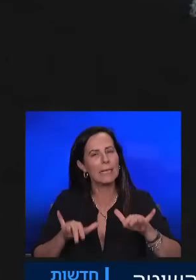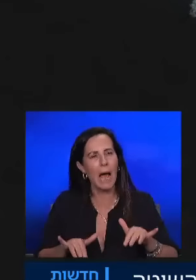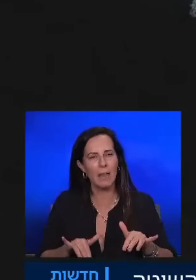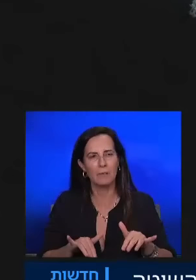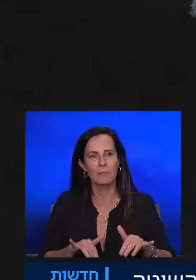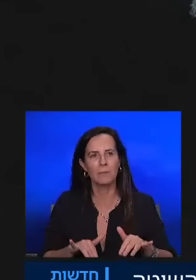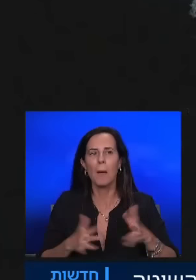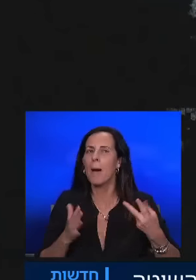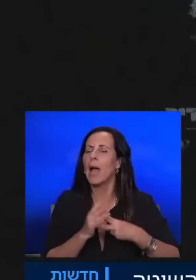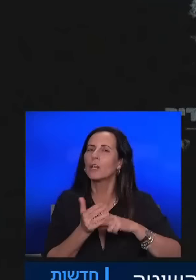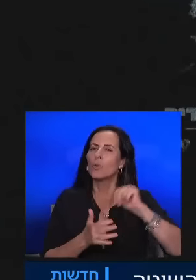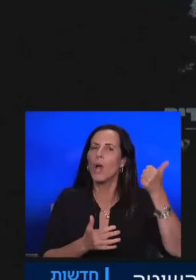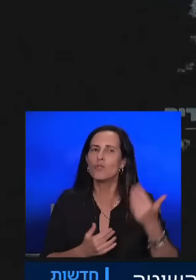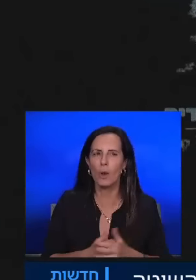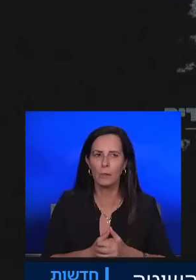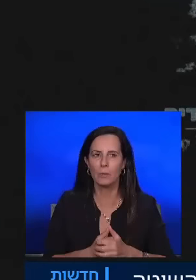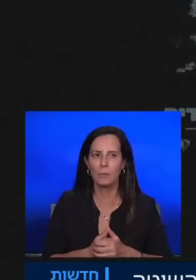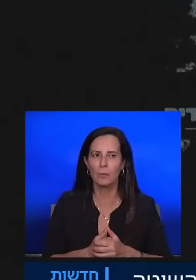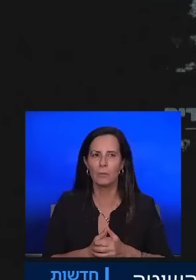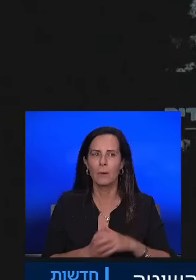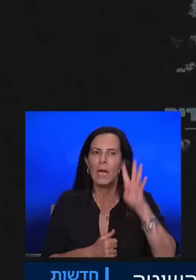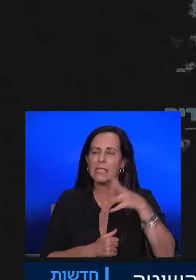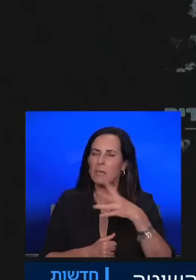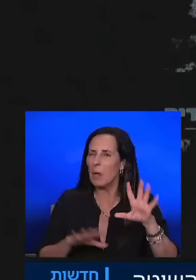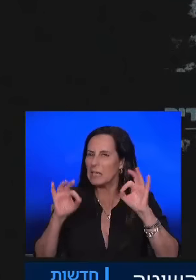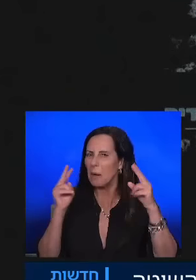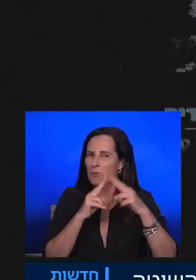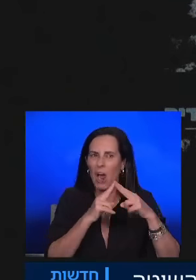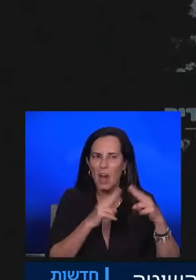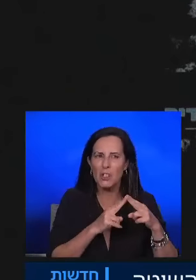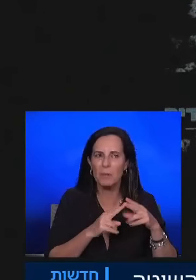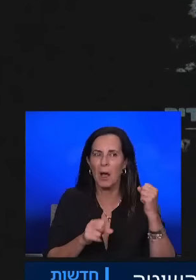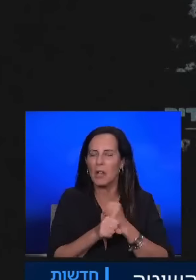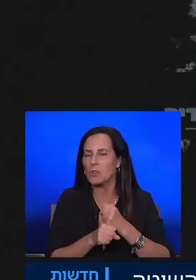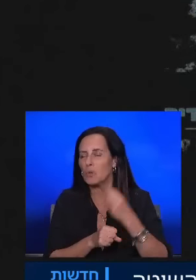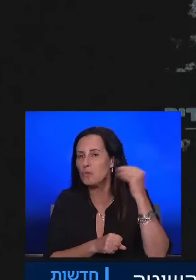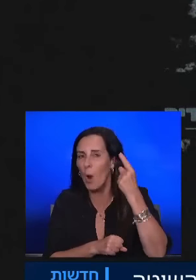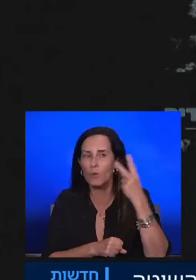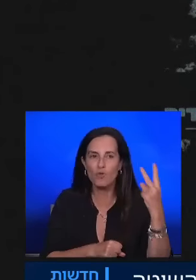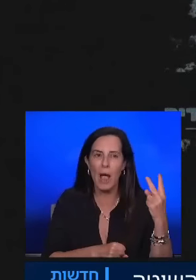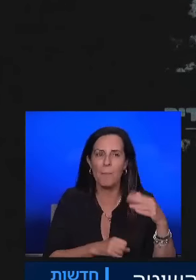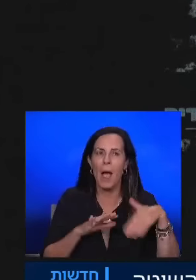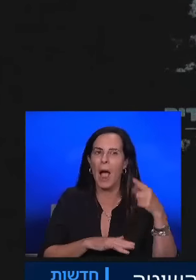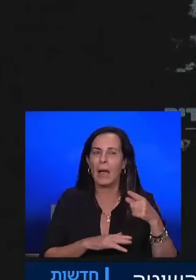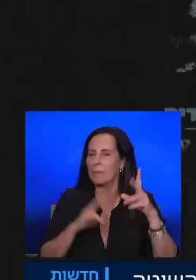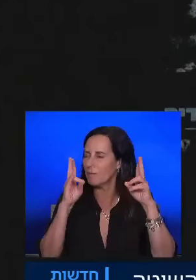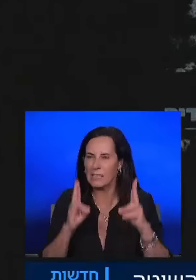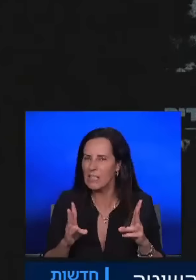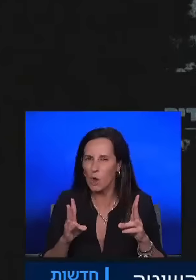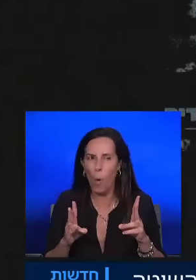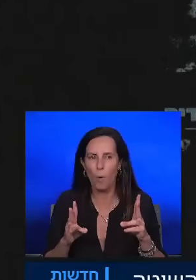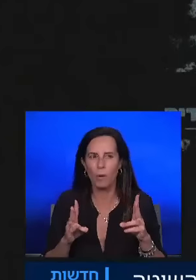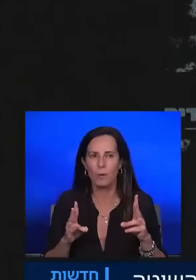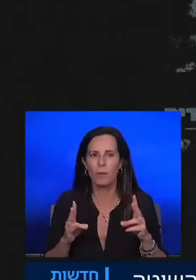היה התכנון הראשוני? תנבו של איזה 10 מפגשים. הם עשו שיעור 2, אחר כך הם הציפו תנגלי